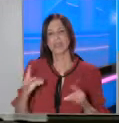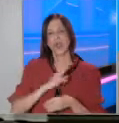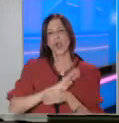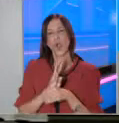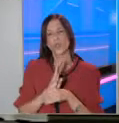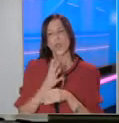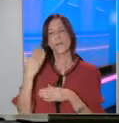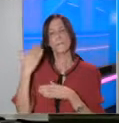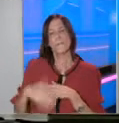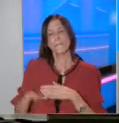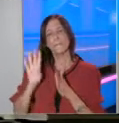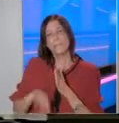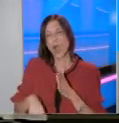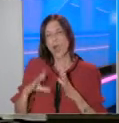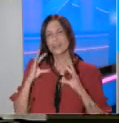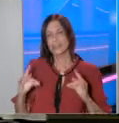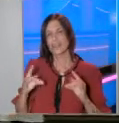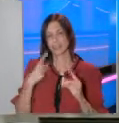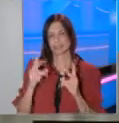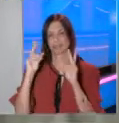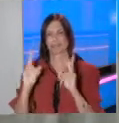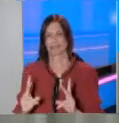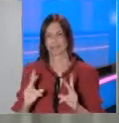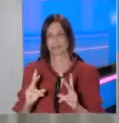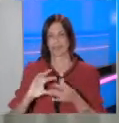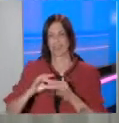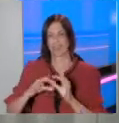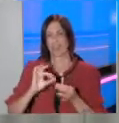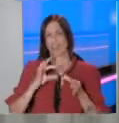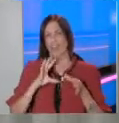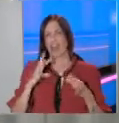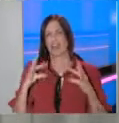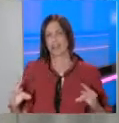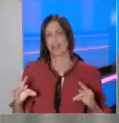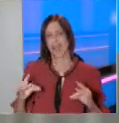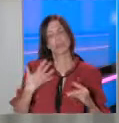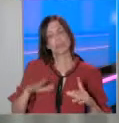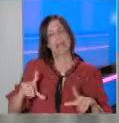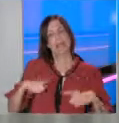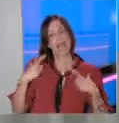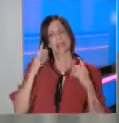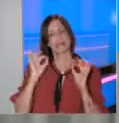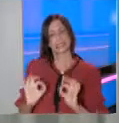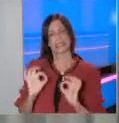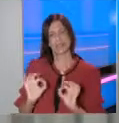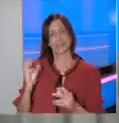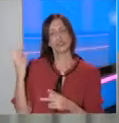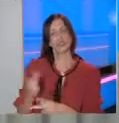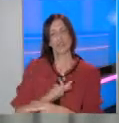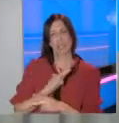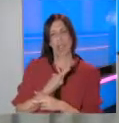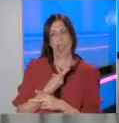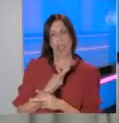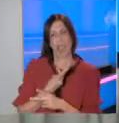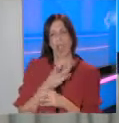נדבקים, ואם אנחנו רוצים לקטוע את שרשרות הדבקה ולאפשר חיים סבירים בעיר הזאת ואיזושהי שגרה,